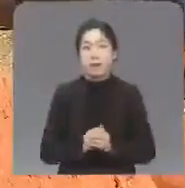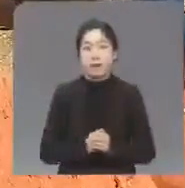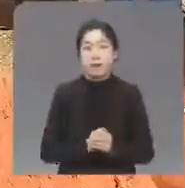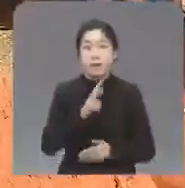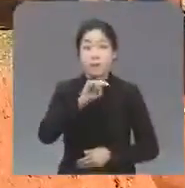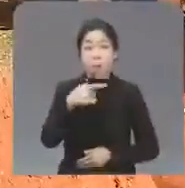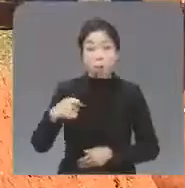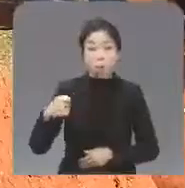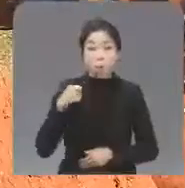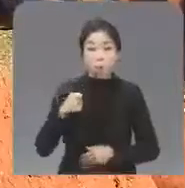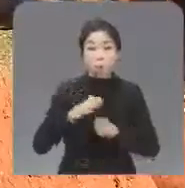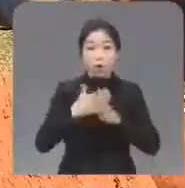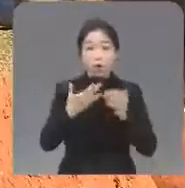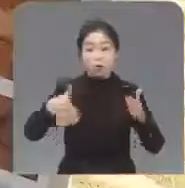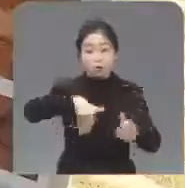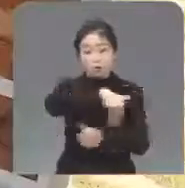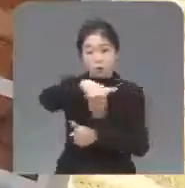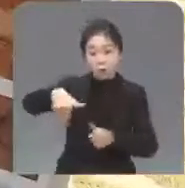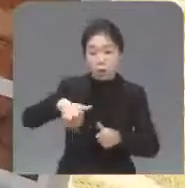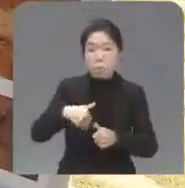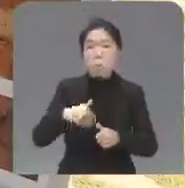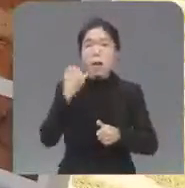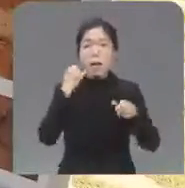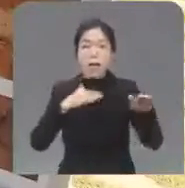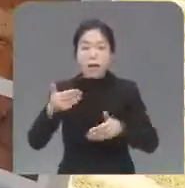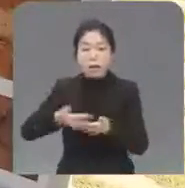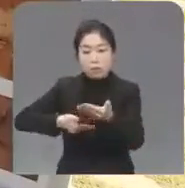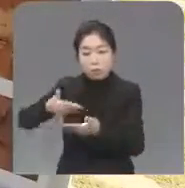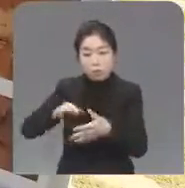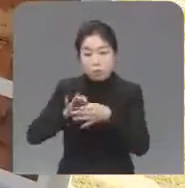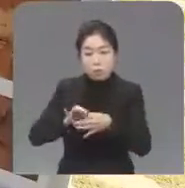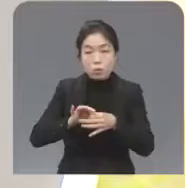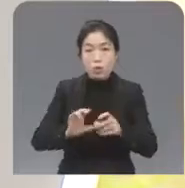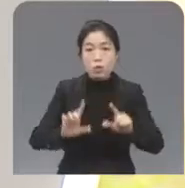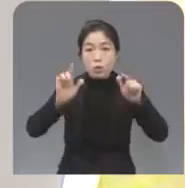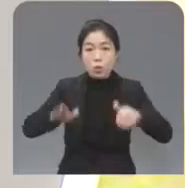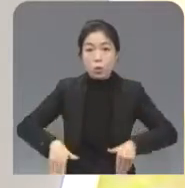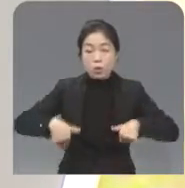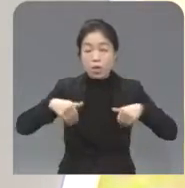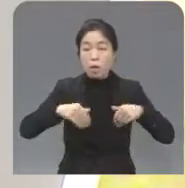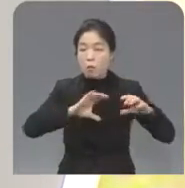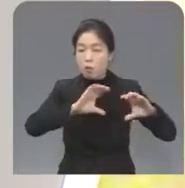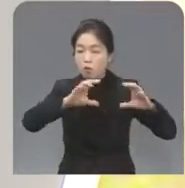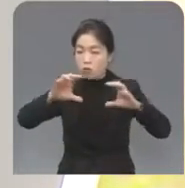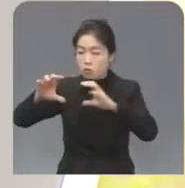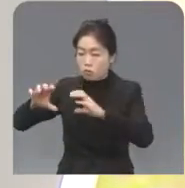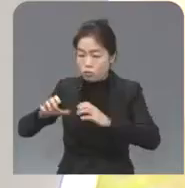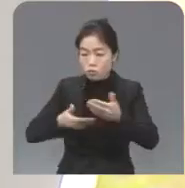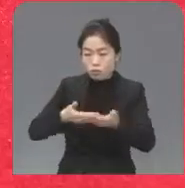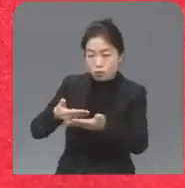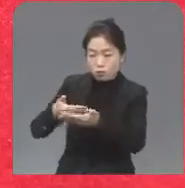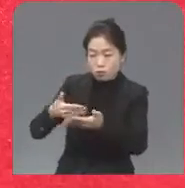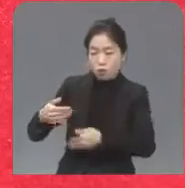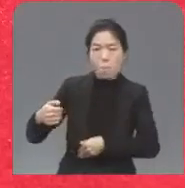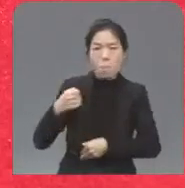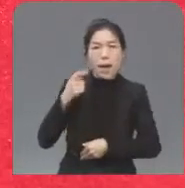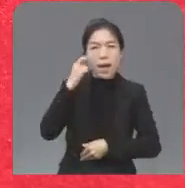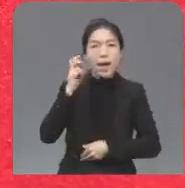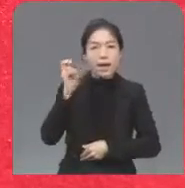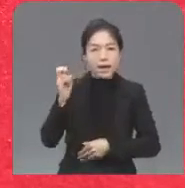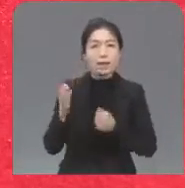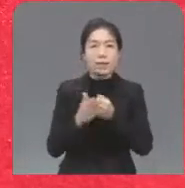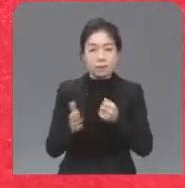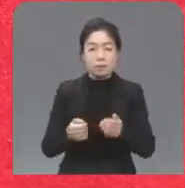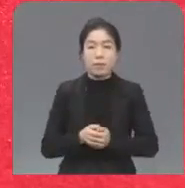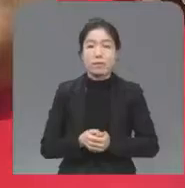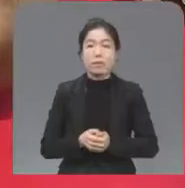마한의 이런 힘은 영산강을 중심으로 한 해상 무역을 통해 동남아 국가와 교류하며 강성했기 때문으로 풀이됩니다.